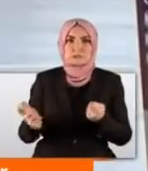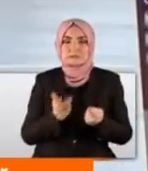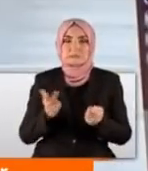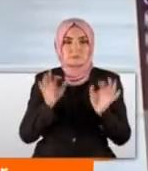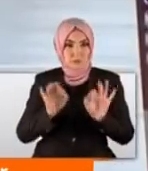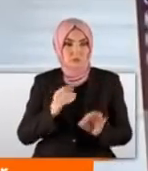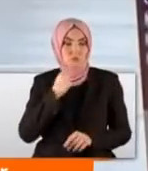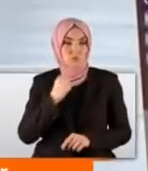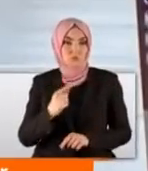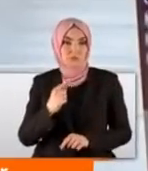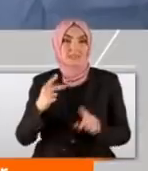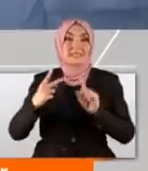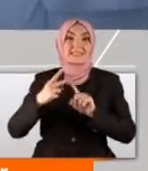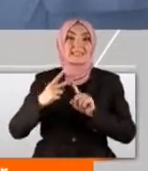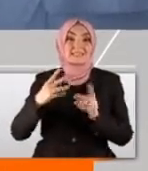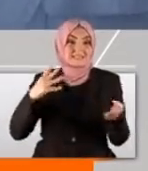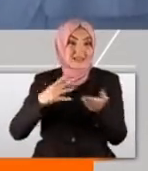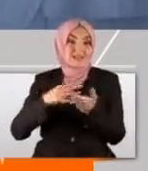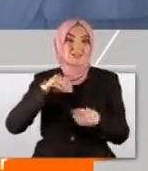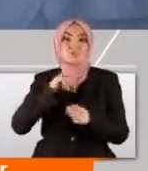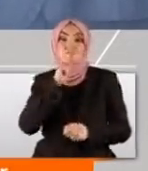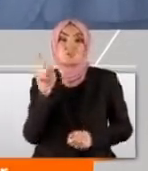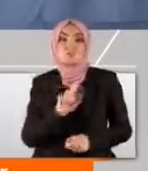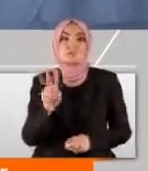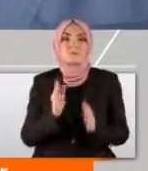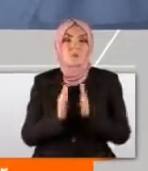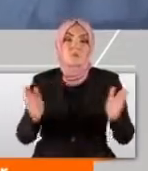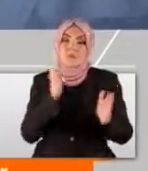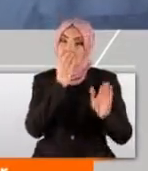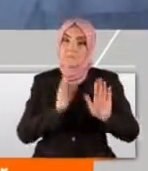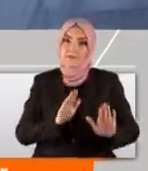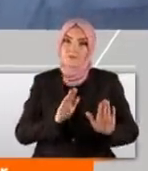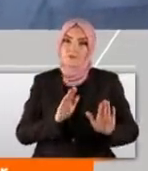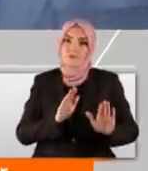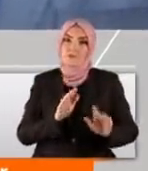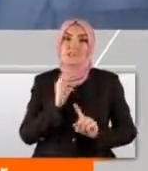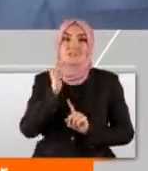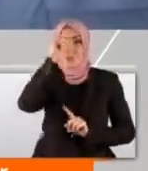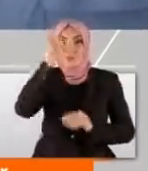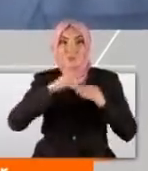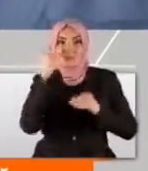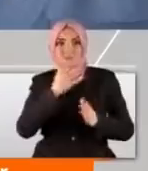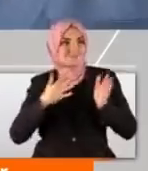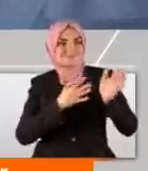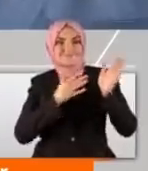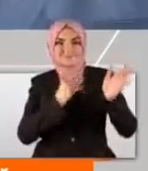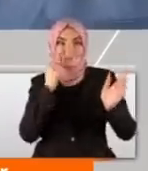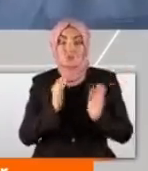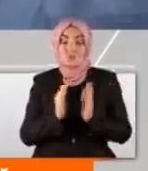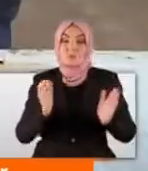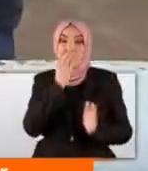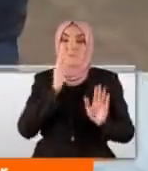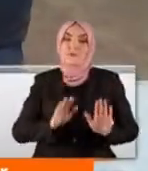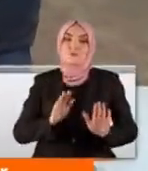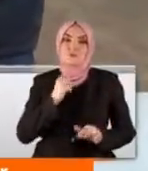Türkiye'nin %20 büyümesi. Zaten rekor bir büyüme gelecek ihracat tarafında. Dolayısıyla hepsini alt alta koyarsak bunlar hani şaşırtıcı sonuçlar